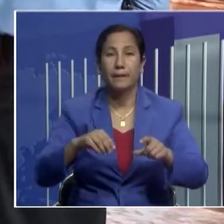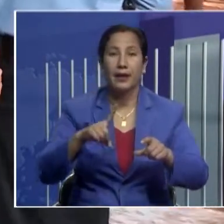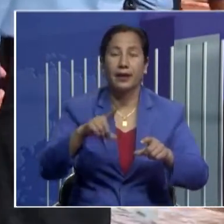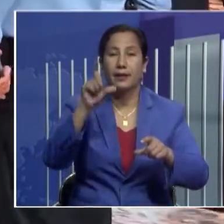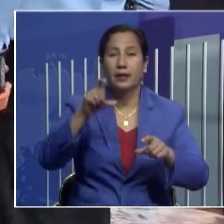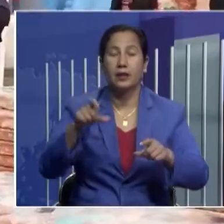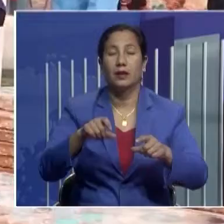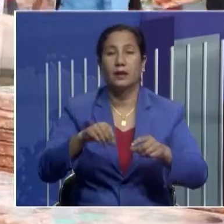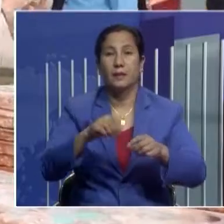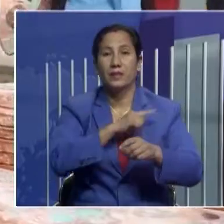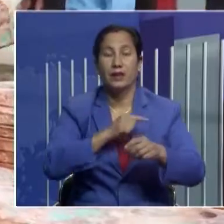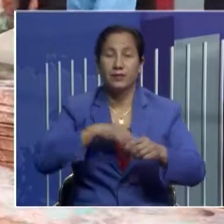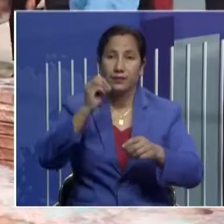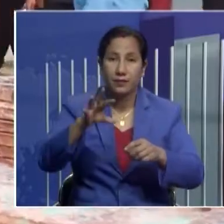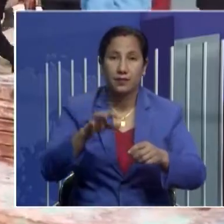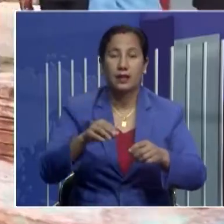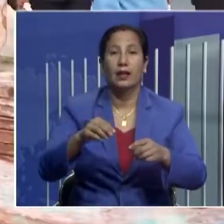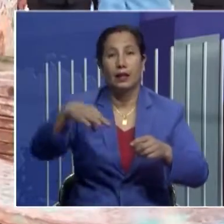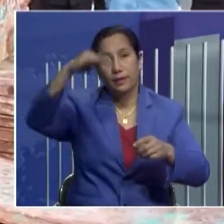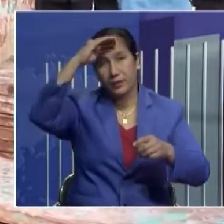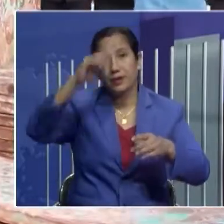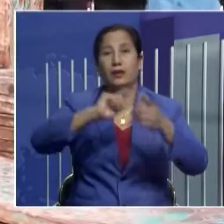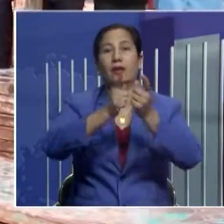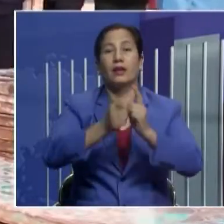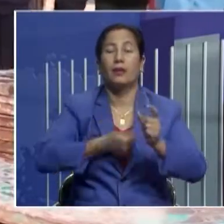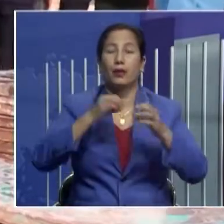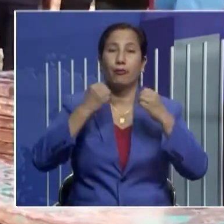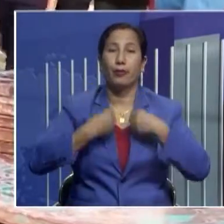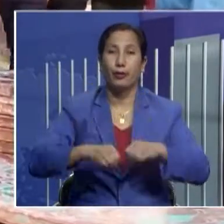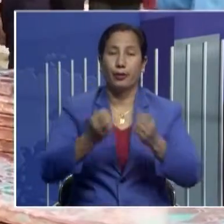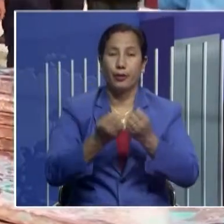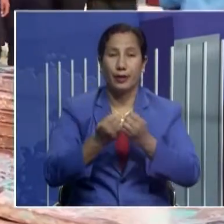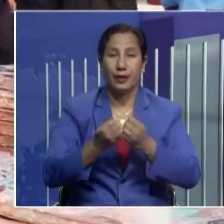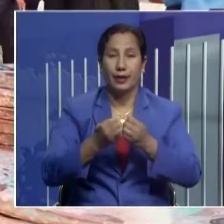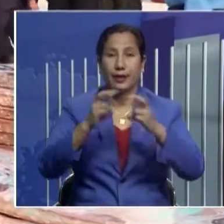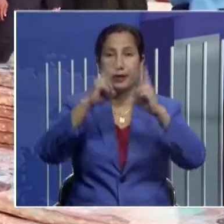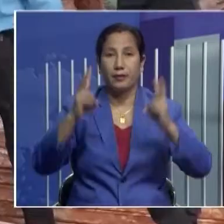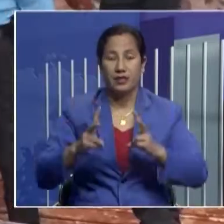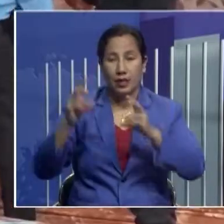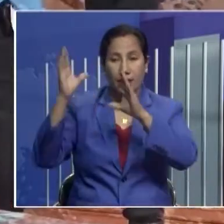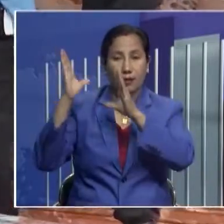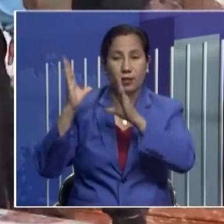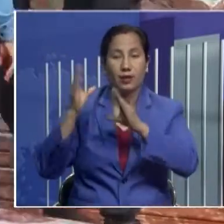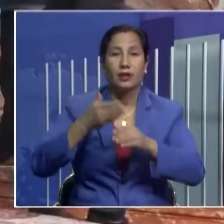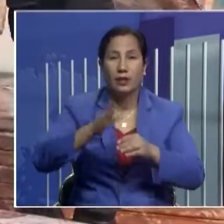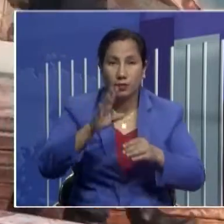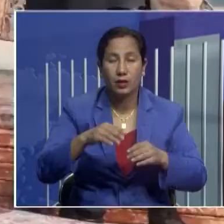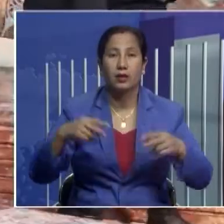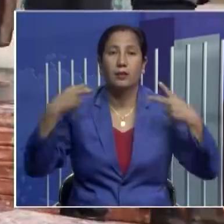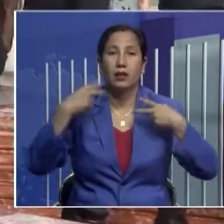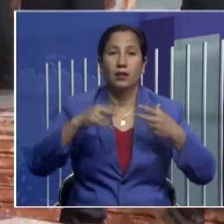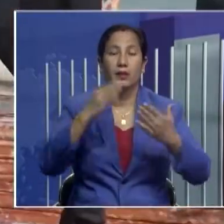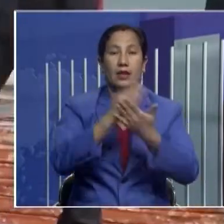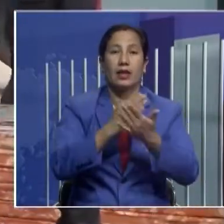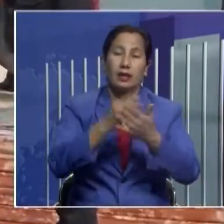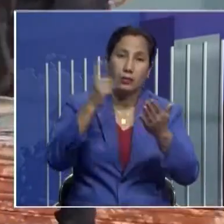कर्मचारीलाई वितरण गरिएको छ। प्रहरी सरुवा हुँदा आफूले प्रयोग गरेका बिस्तारा बोकेर लैजानु पर्ने बाध्यता थियो भने कार्यक्रम